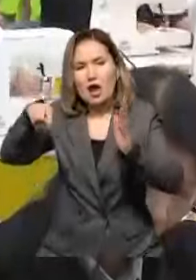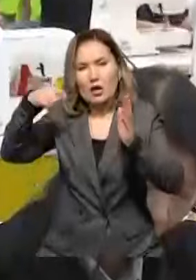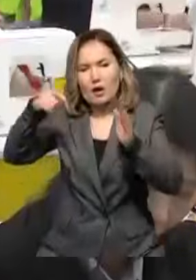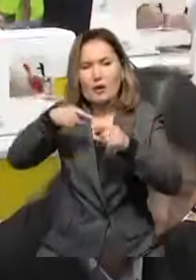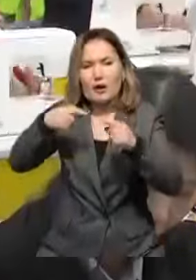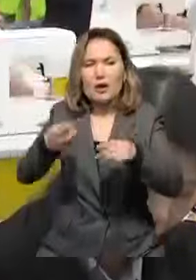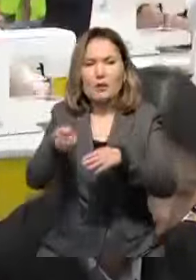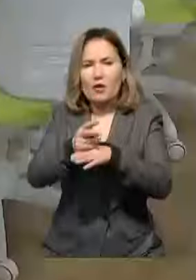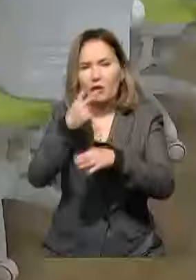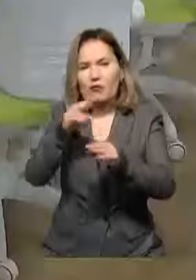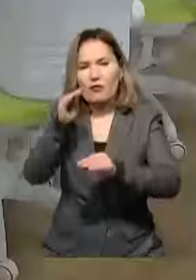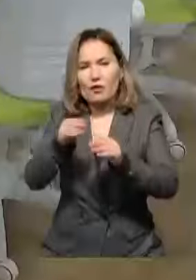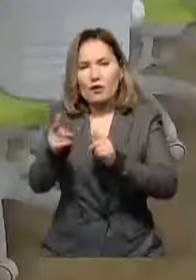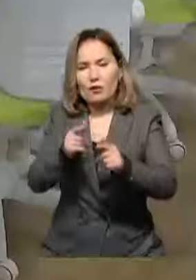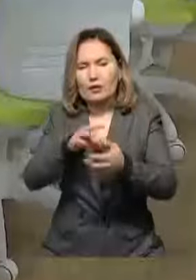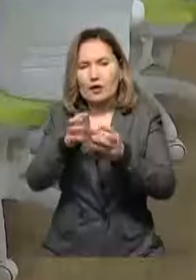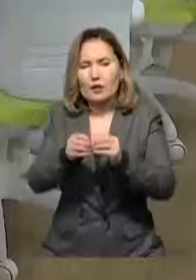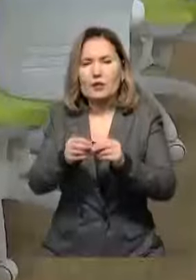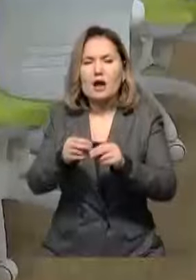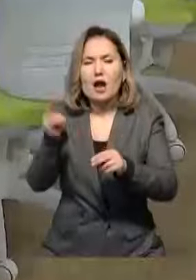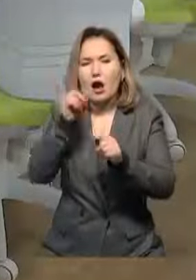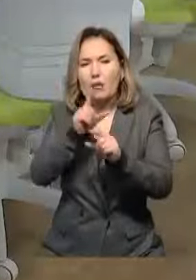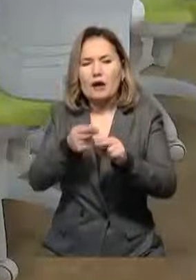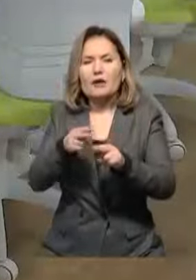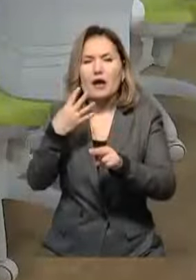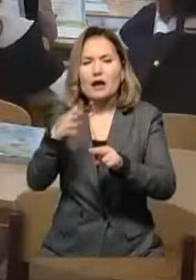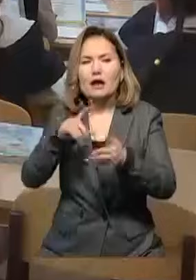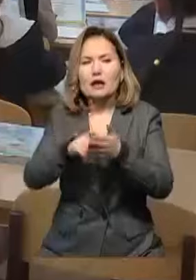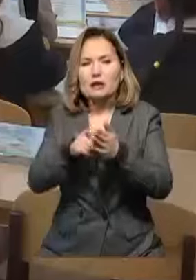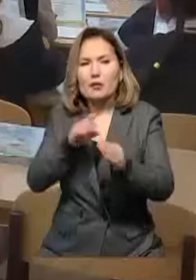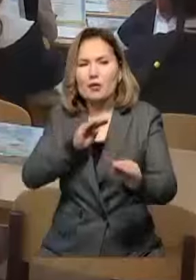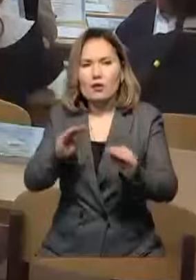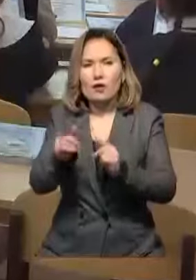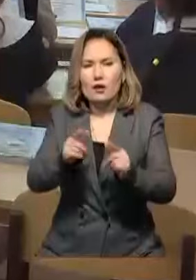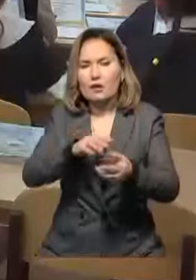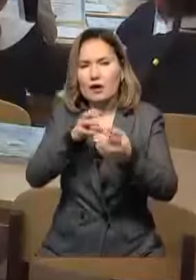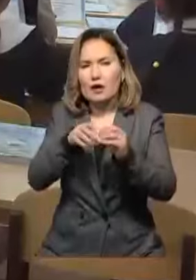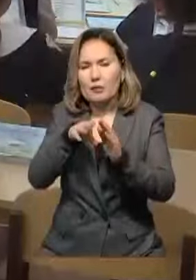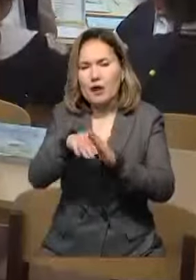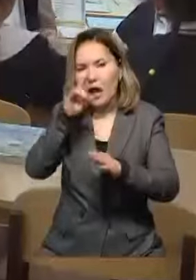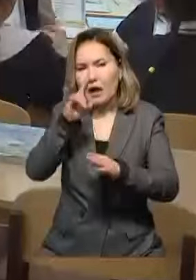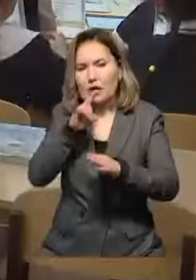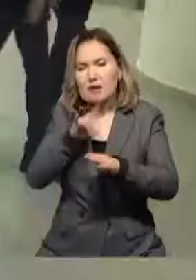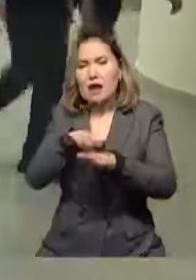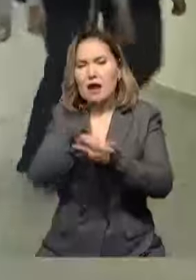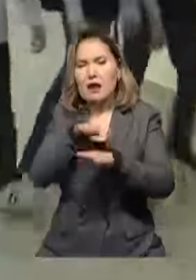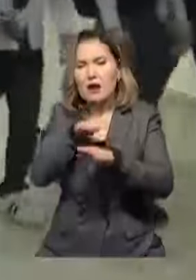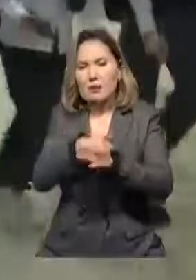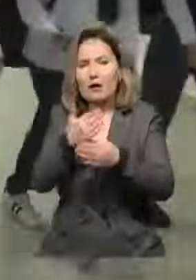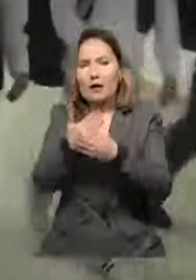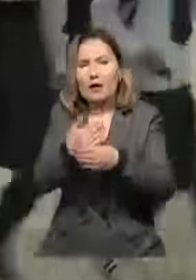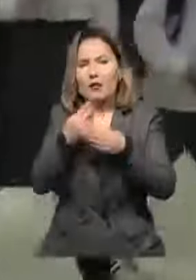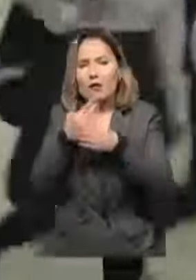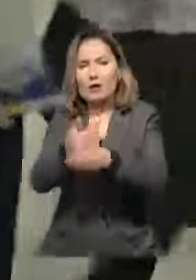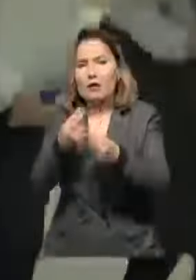бейне видеолар жасай аламыз. Алдағы уақытта өңір мектептерінде 40 сынып жаңа үлгіде жабдықталмақ. Соның үшеуі Қазақстан халқына қайырымдылық қорының